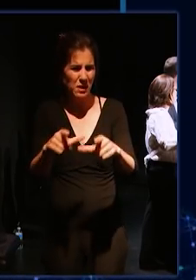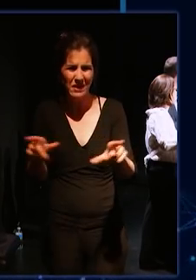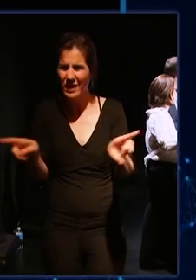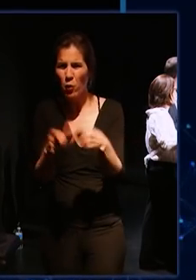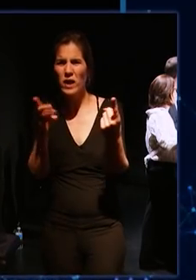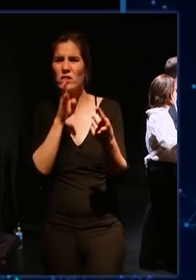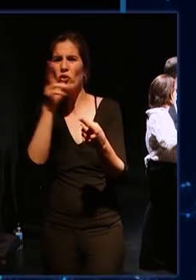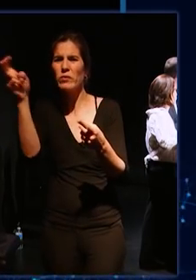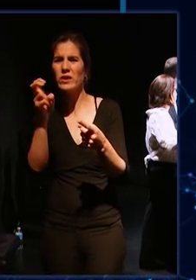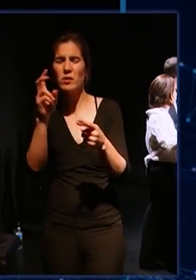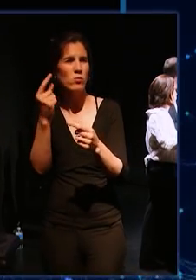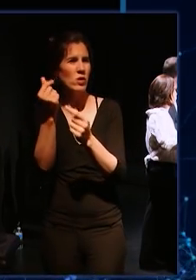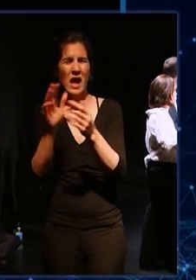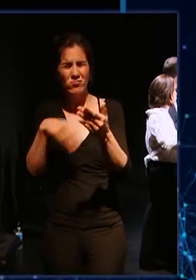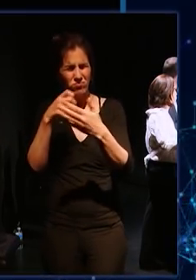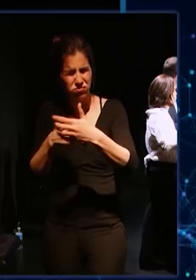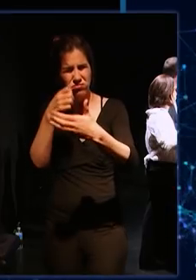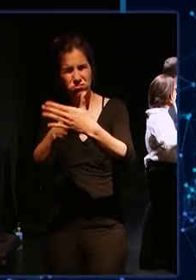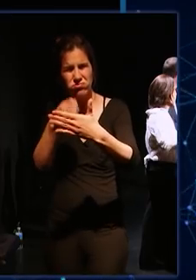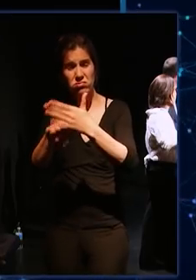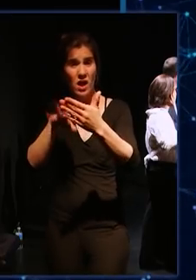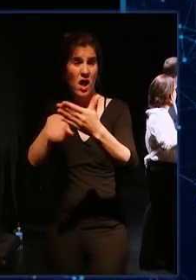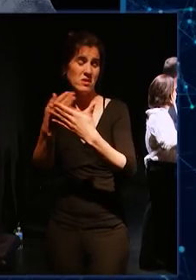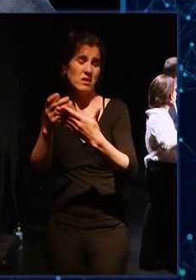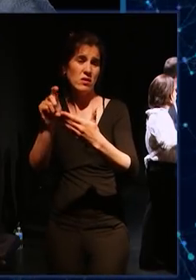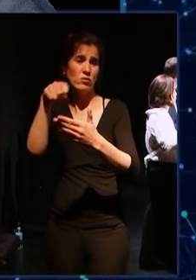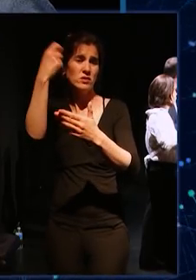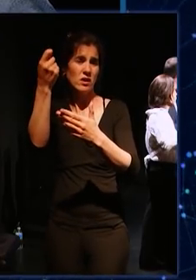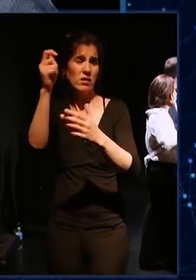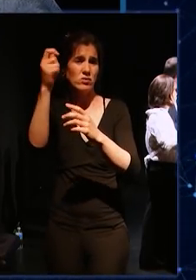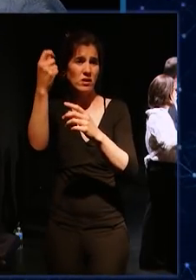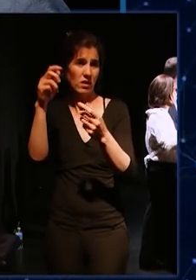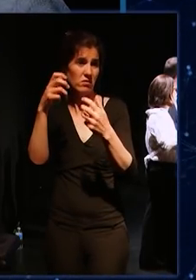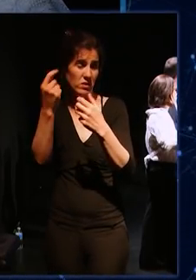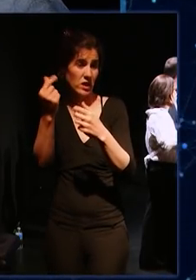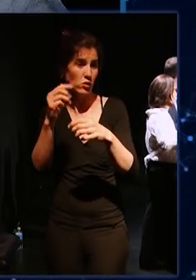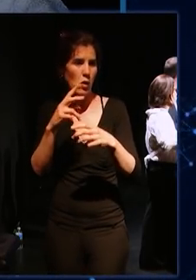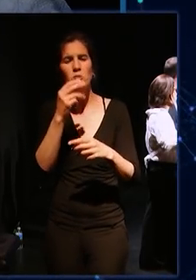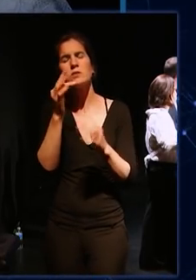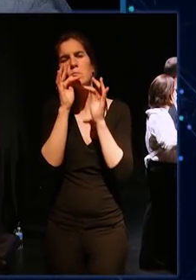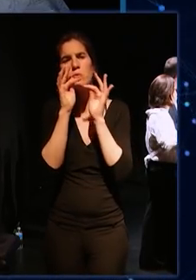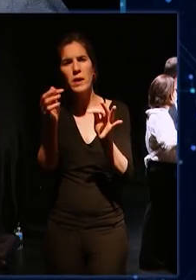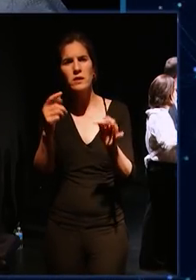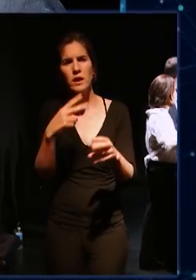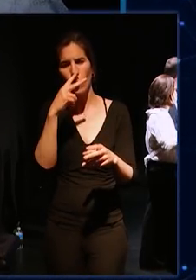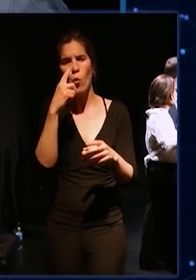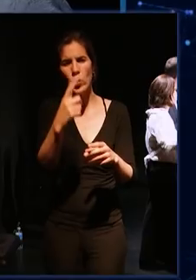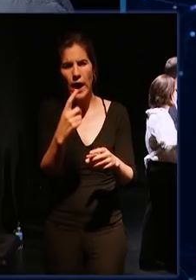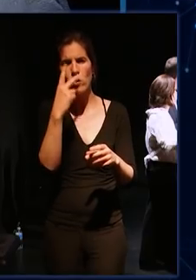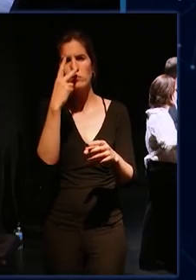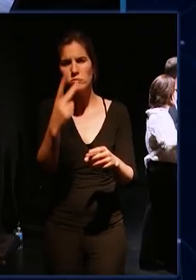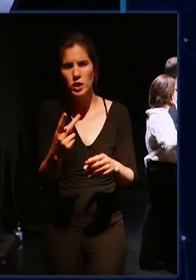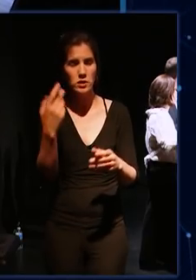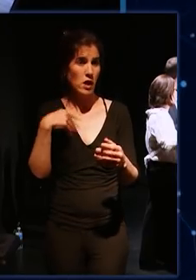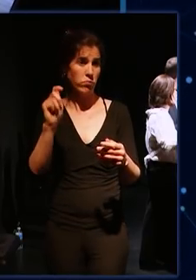fer pavelló, escola municipal de música, tot el que convingui. No prometem que ho farem el primer any ni el segon, però que posarem la banya per